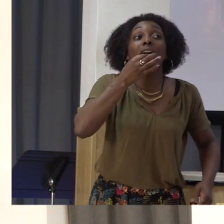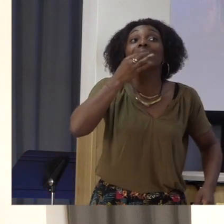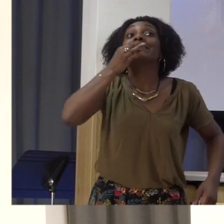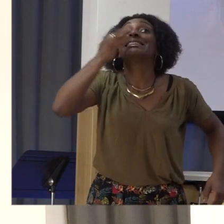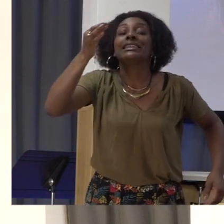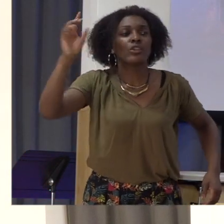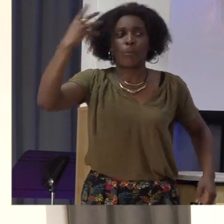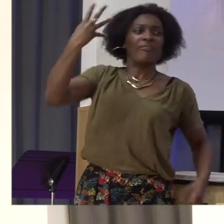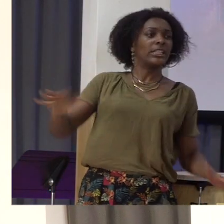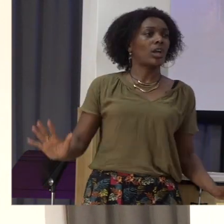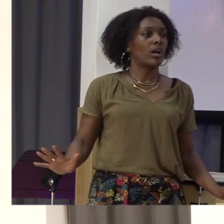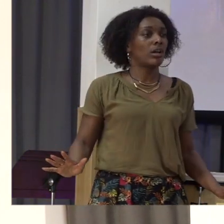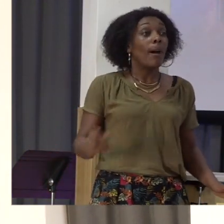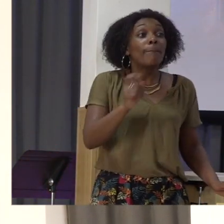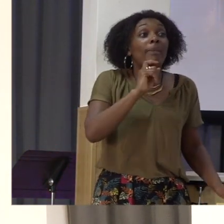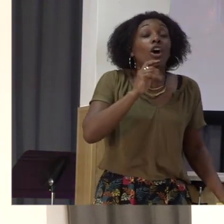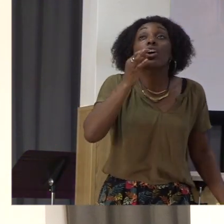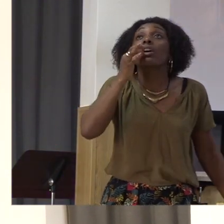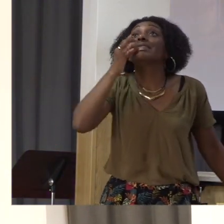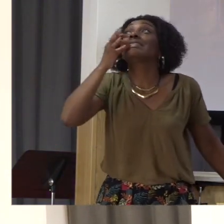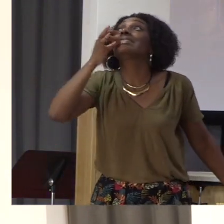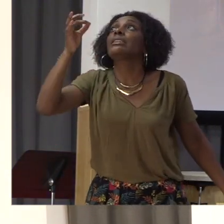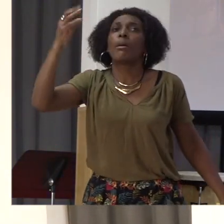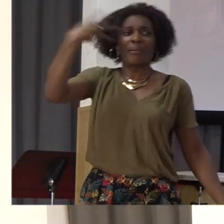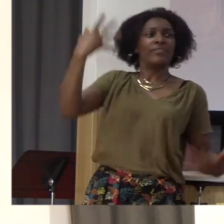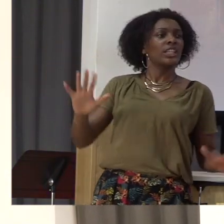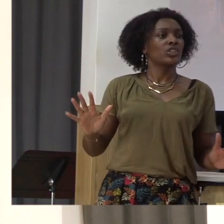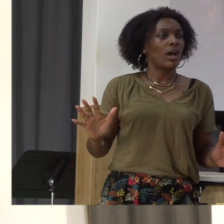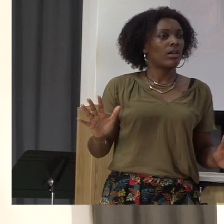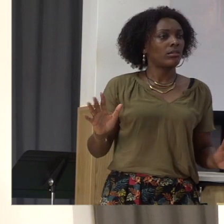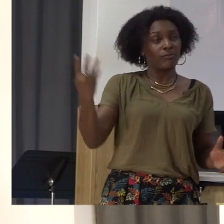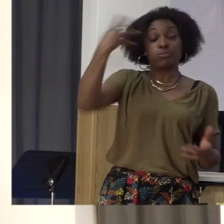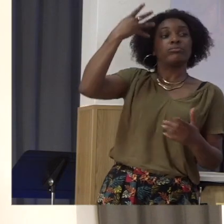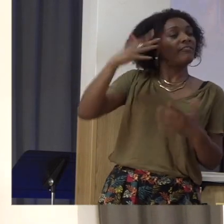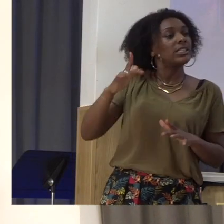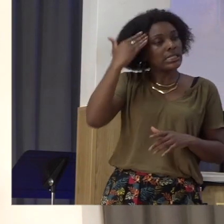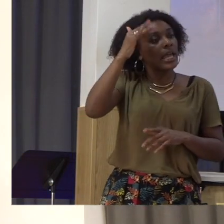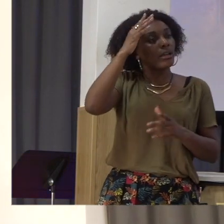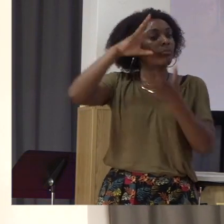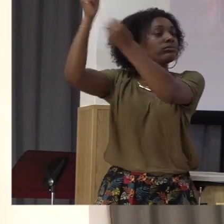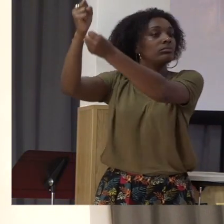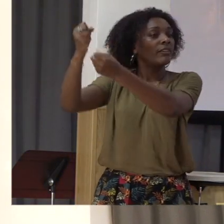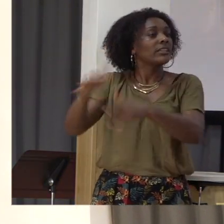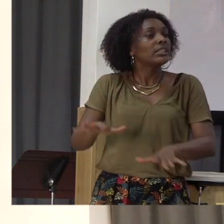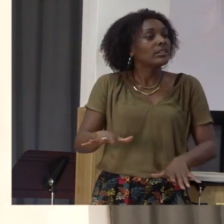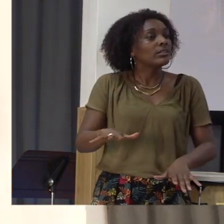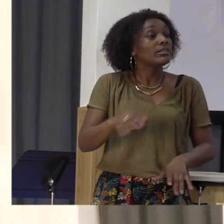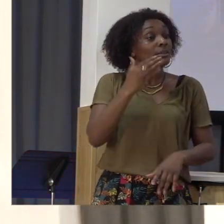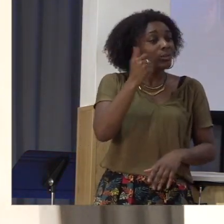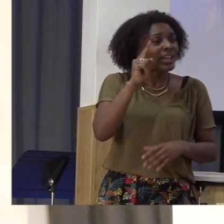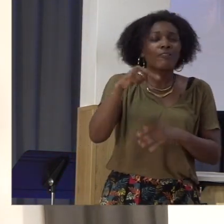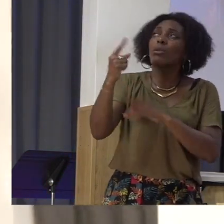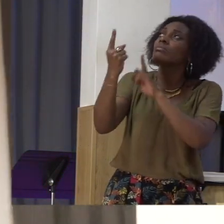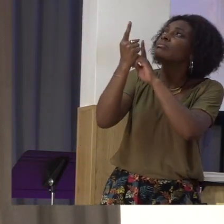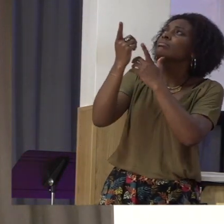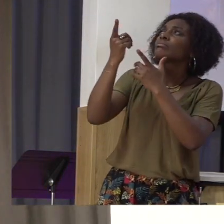nous avons besoin. Quand je viens devant lui, Seigneur, conduis ma vie. Conduis-moi. Conduis-moi parce